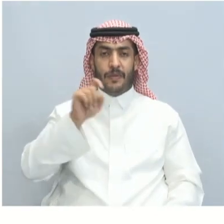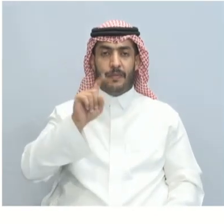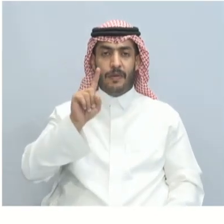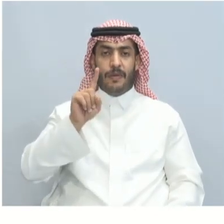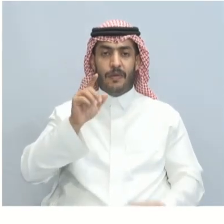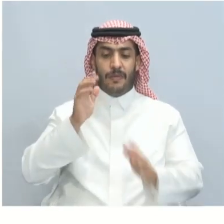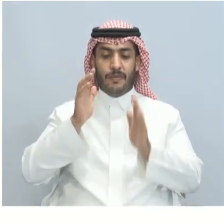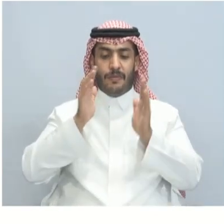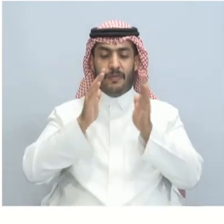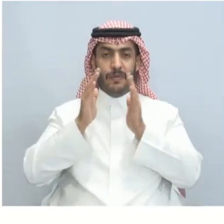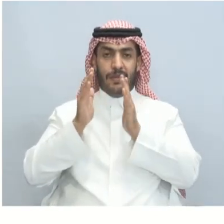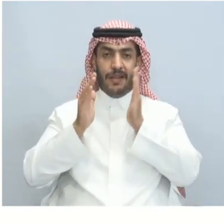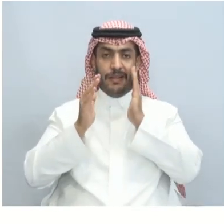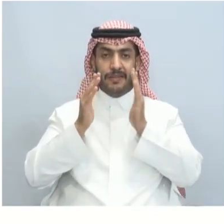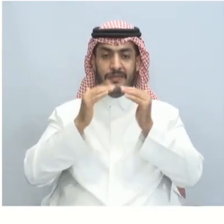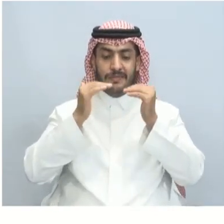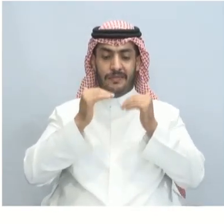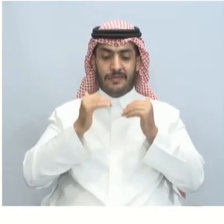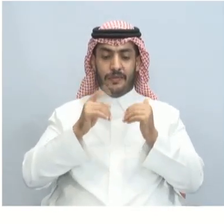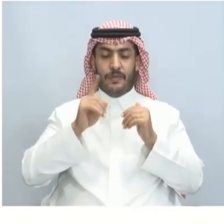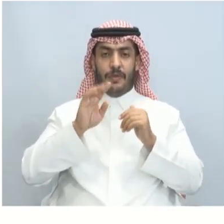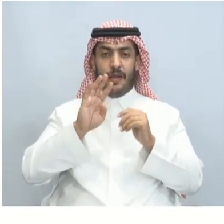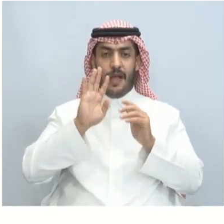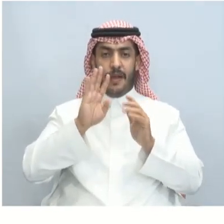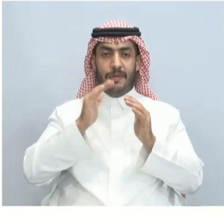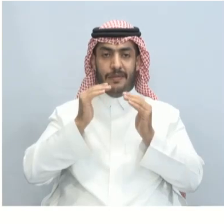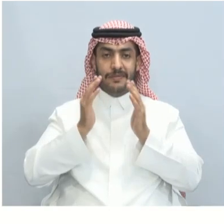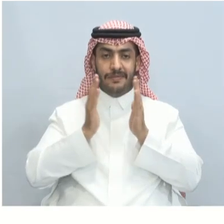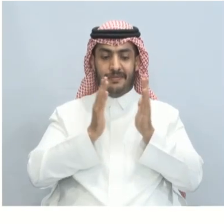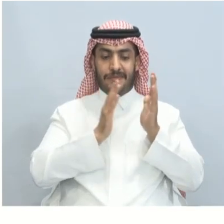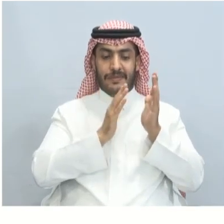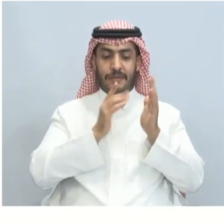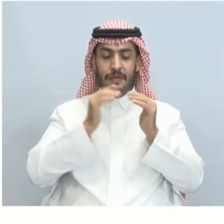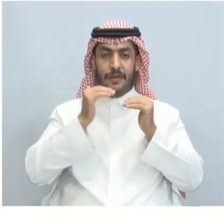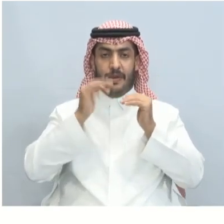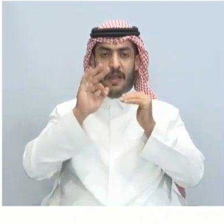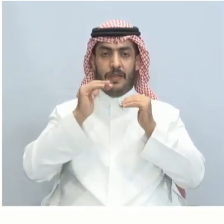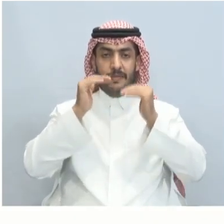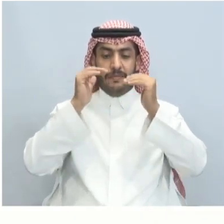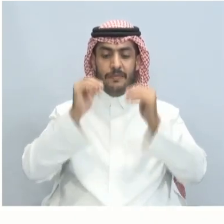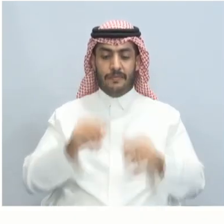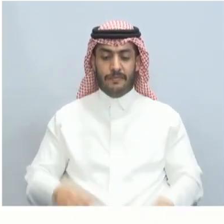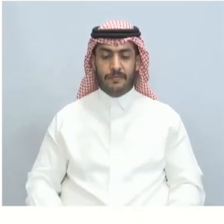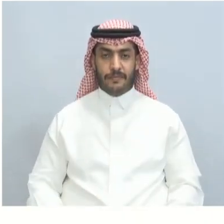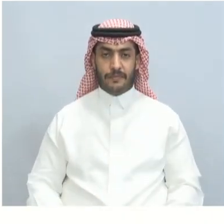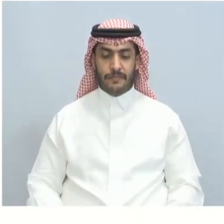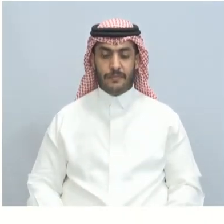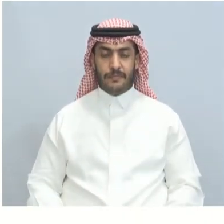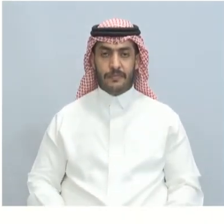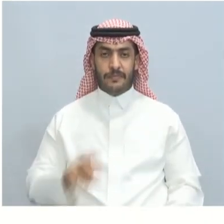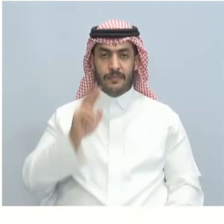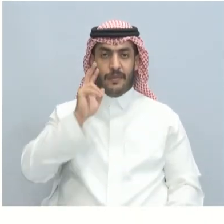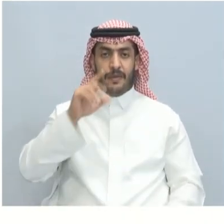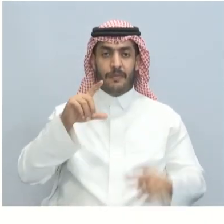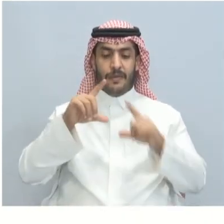ب وحدتين الى الاسفل وجيم يريد اربع وحدات الى اليسار وثلاث وحدات الى اعلى هذا هو